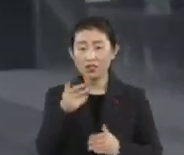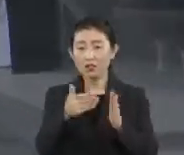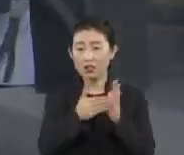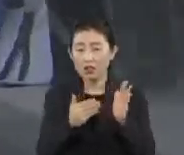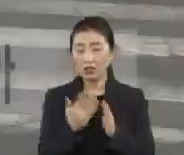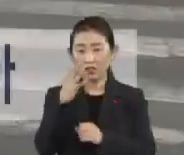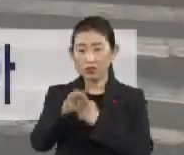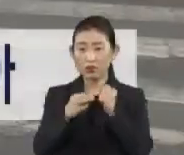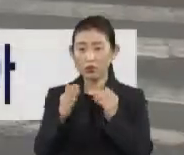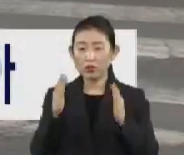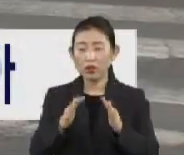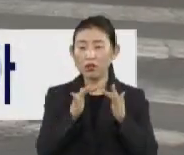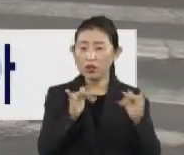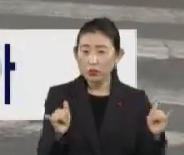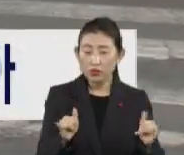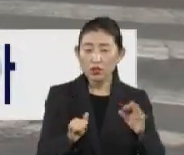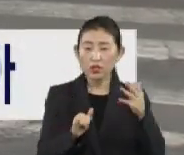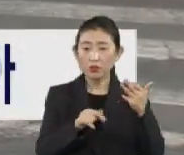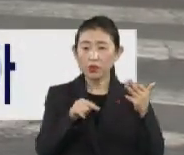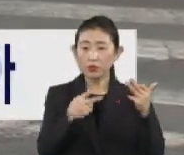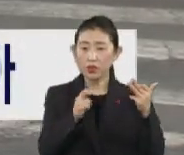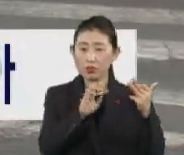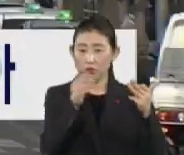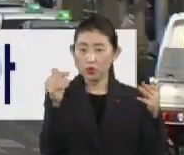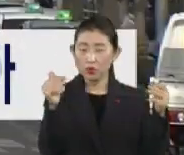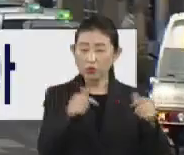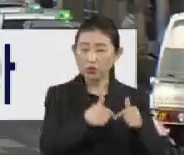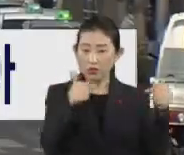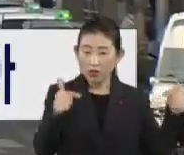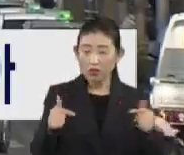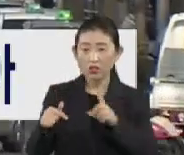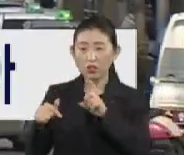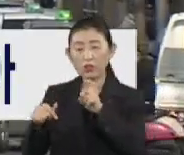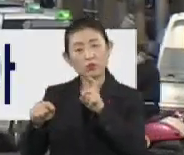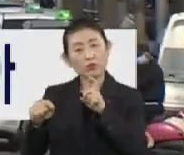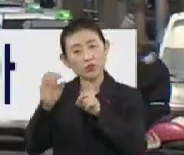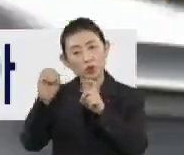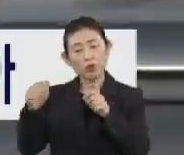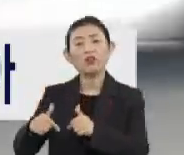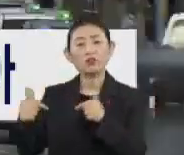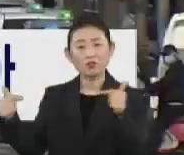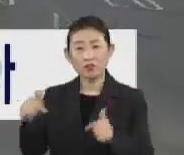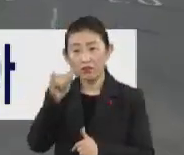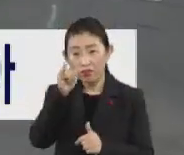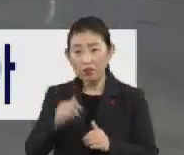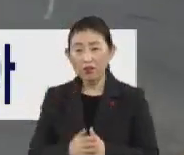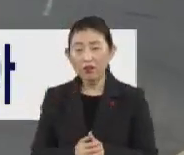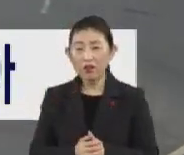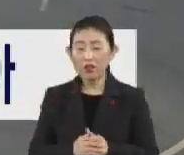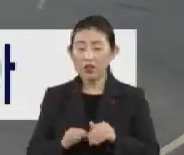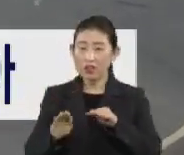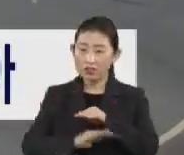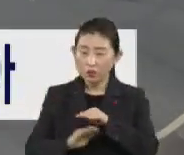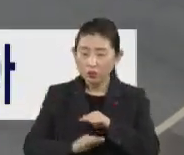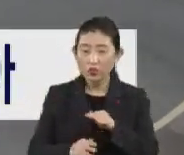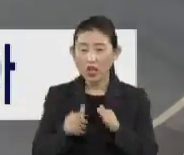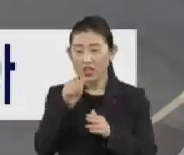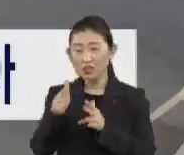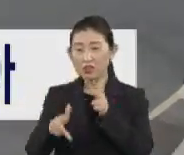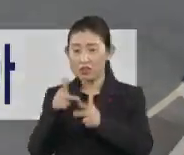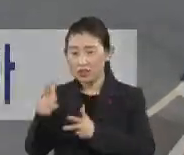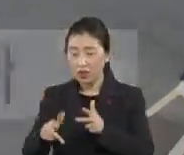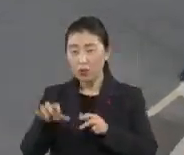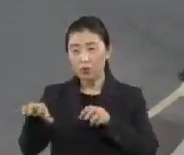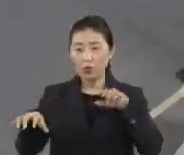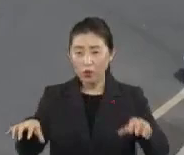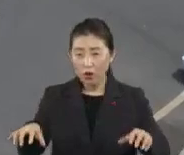지난 10년간 인구가 각각 18.23%와 11.23%나 늘었고 자동차와 철강산업 중심인 두